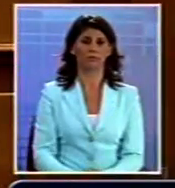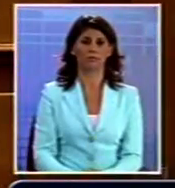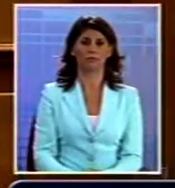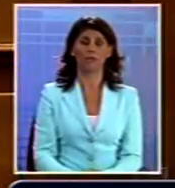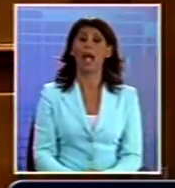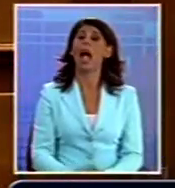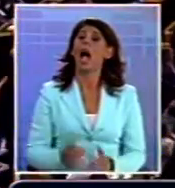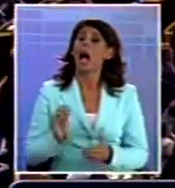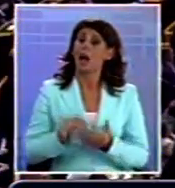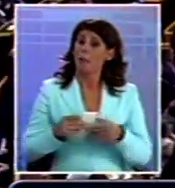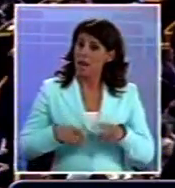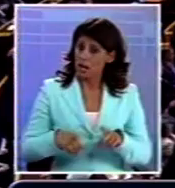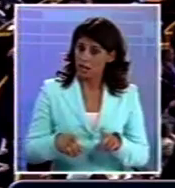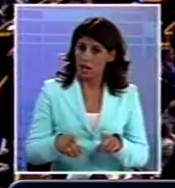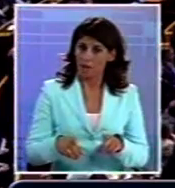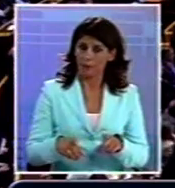Και παράλληλα